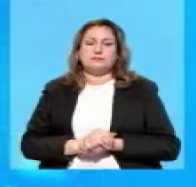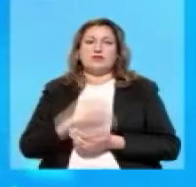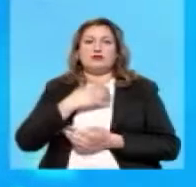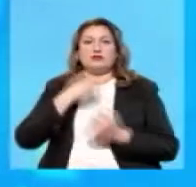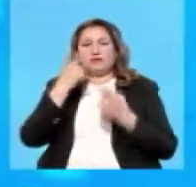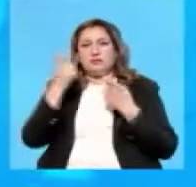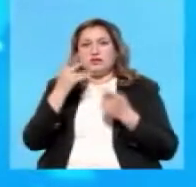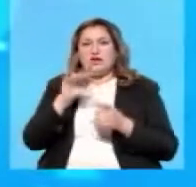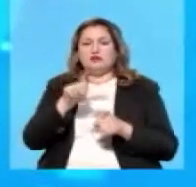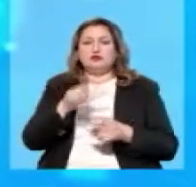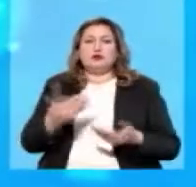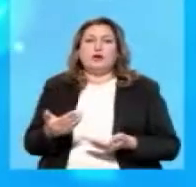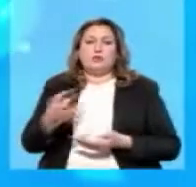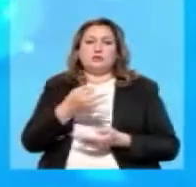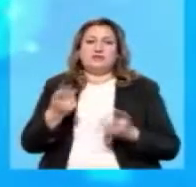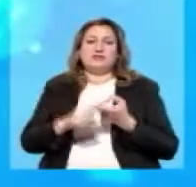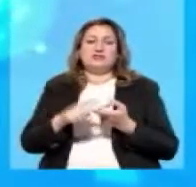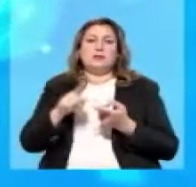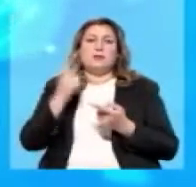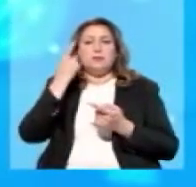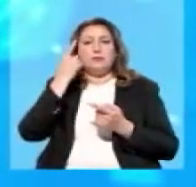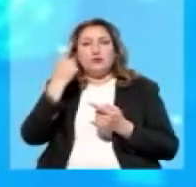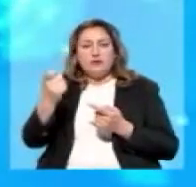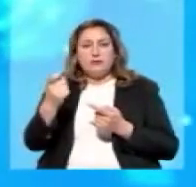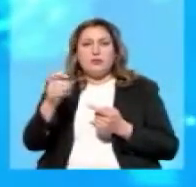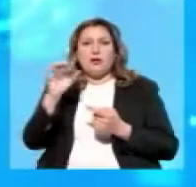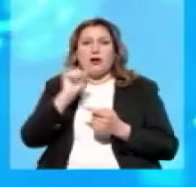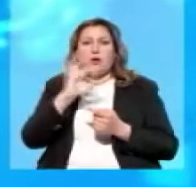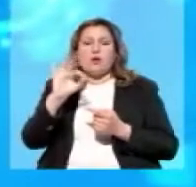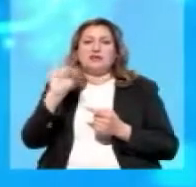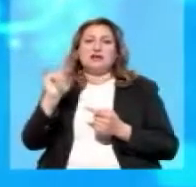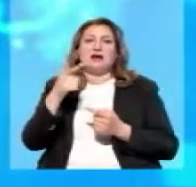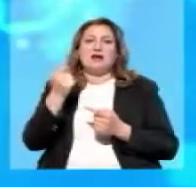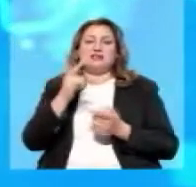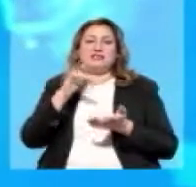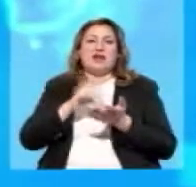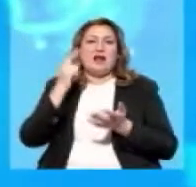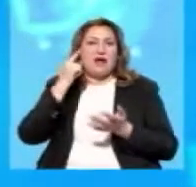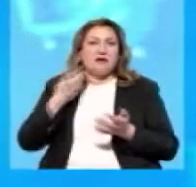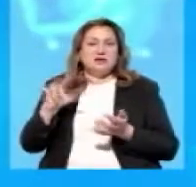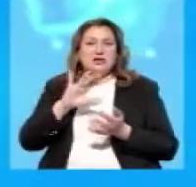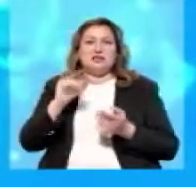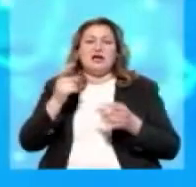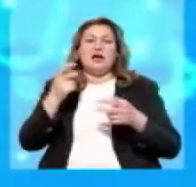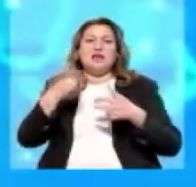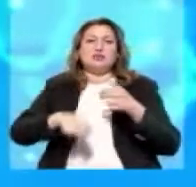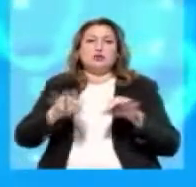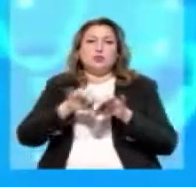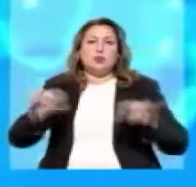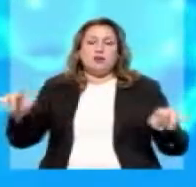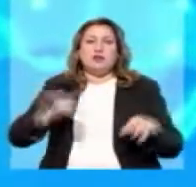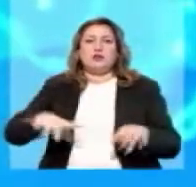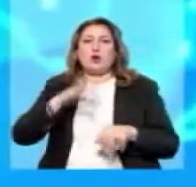Важная информация для жителей области. В связи с поступившим уведомлением АО «Интергаз Центральная Азия» из-за разрыва трубопровода